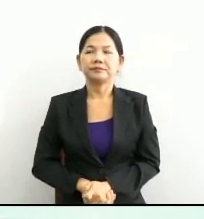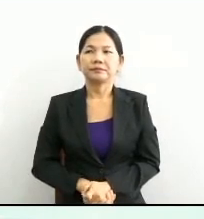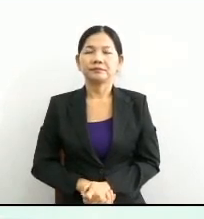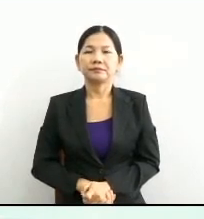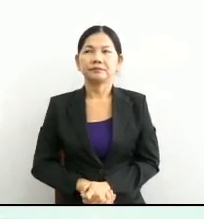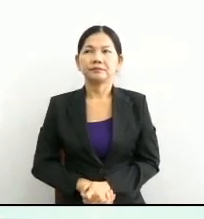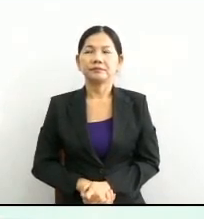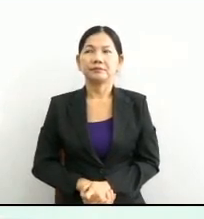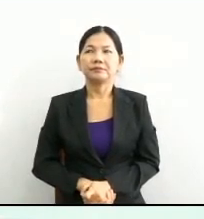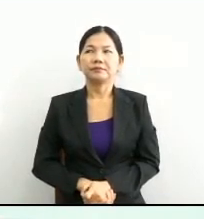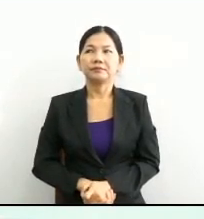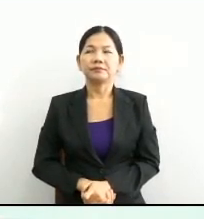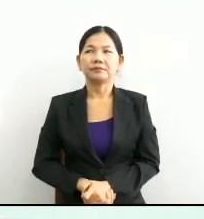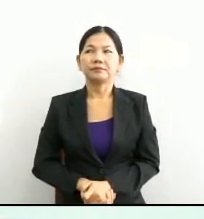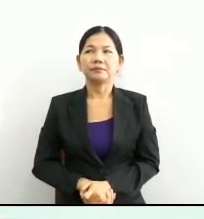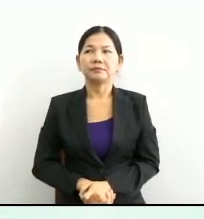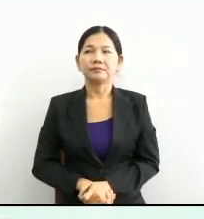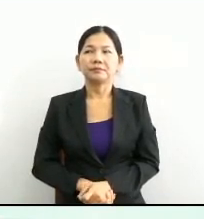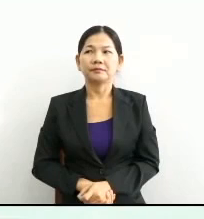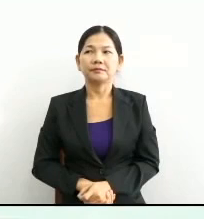rứ sầm đầy